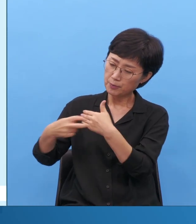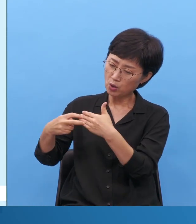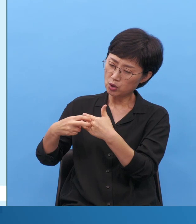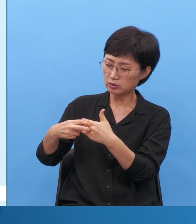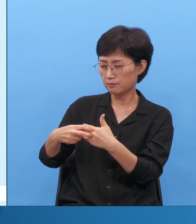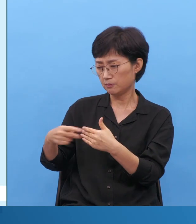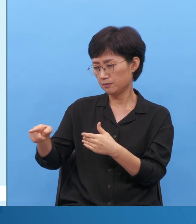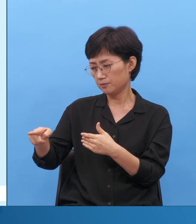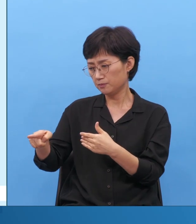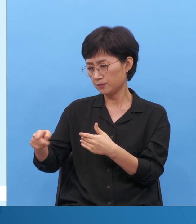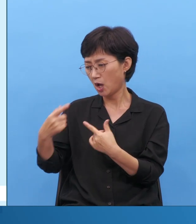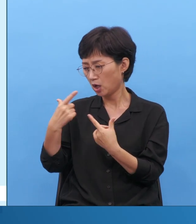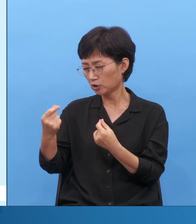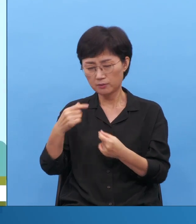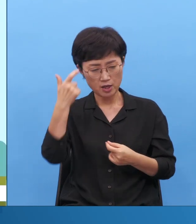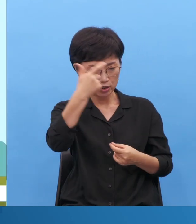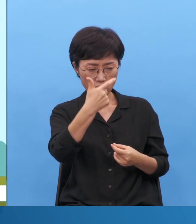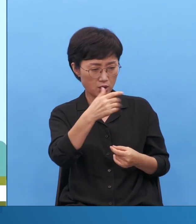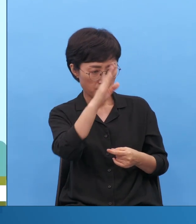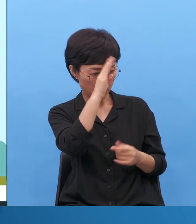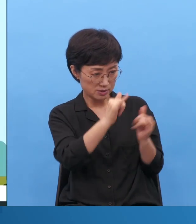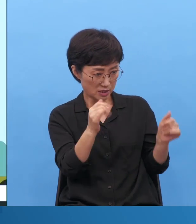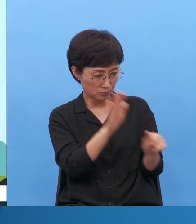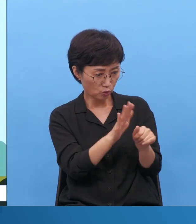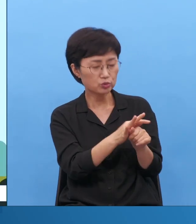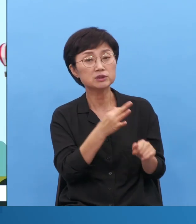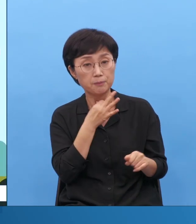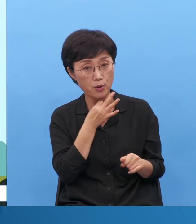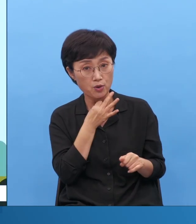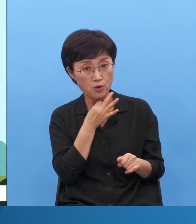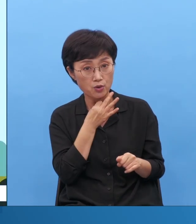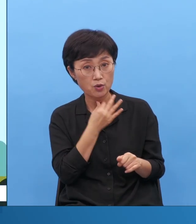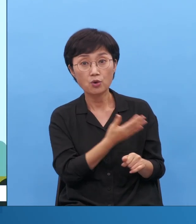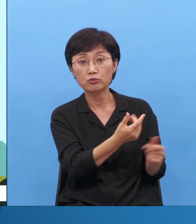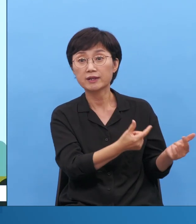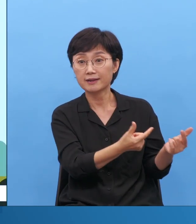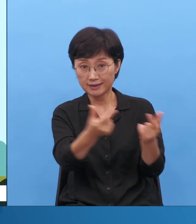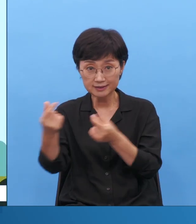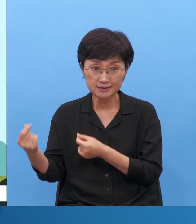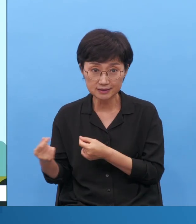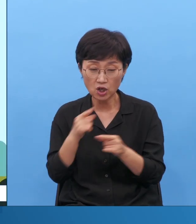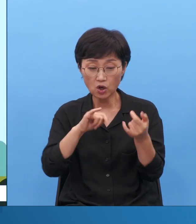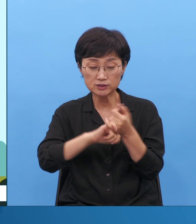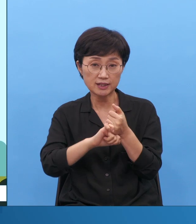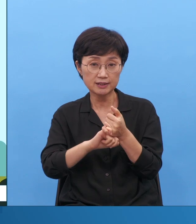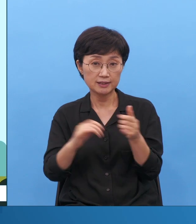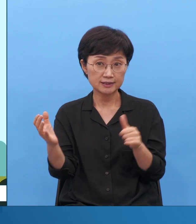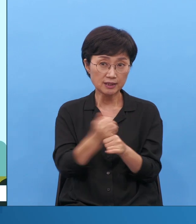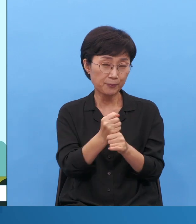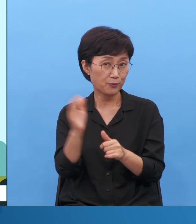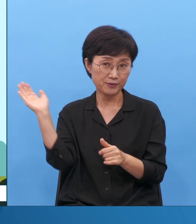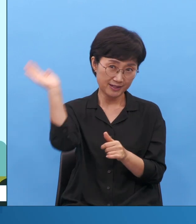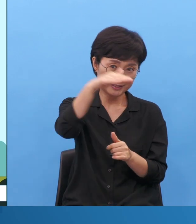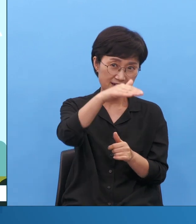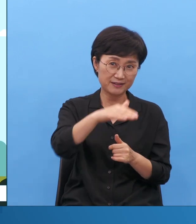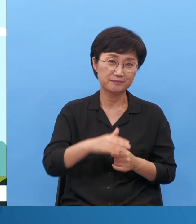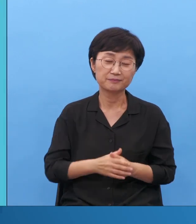영적으로 아픈 사람들을 돕고 싶어. 우리 같이 이 언약의 여정을 가자.